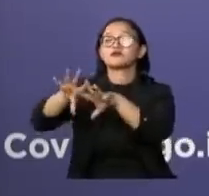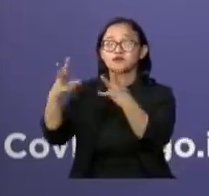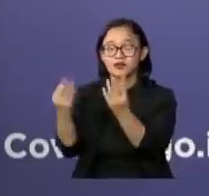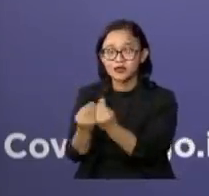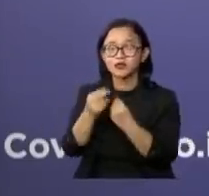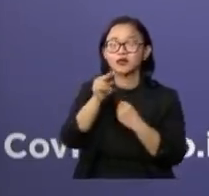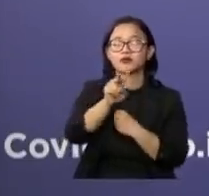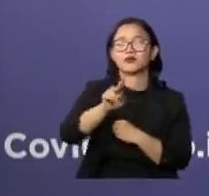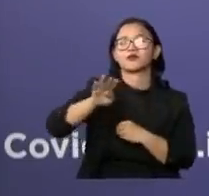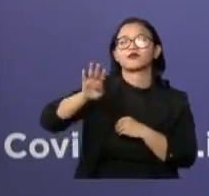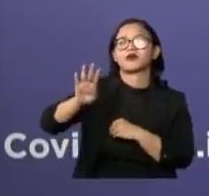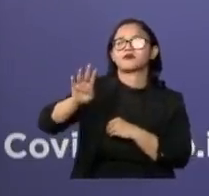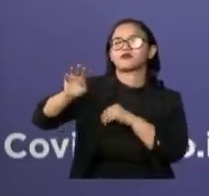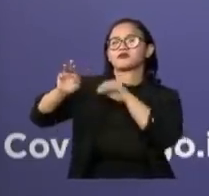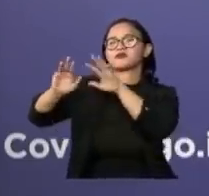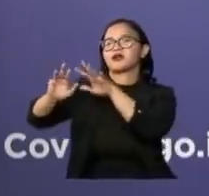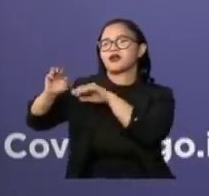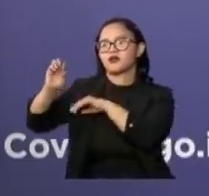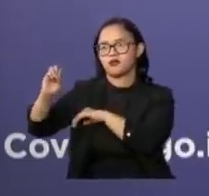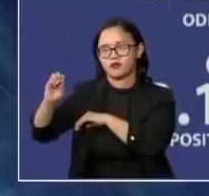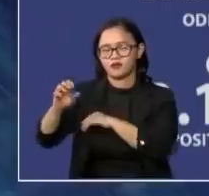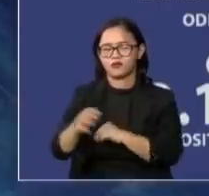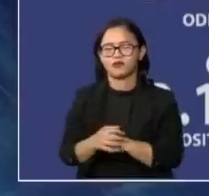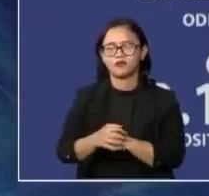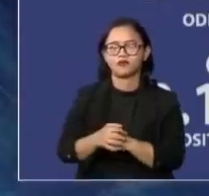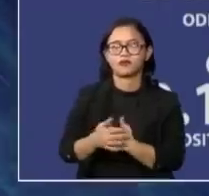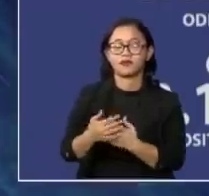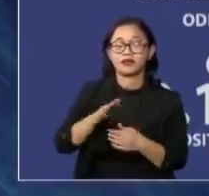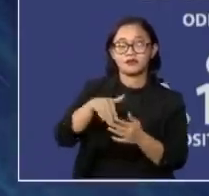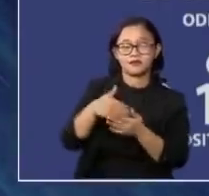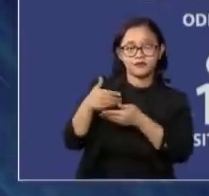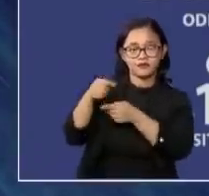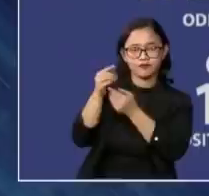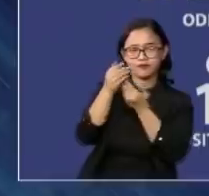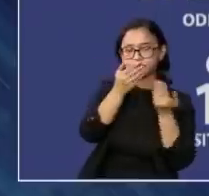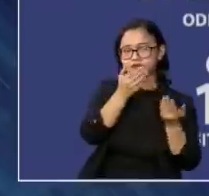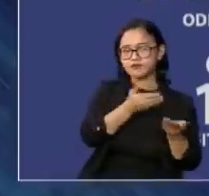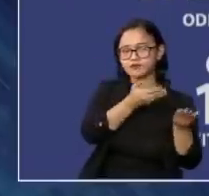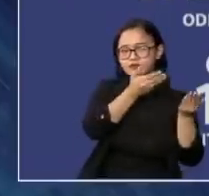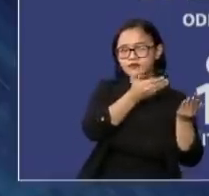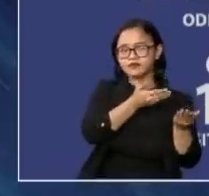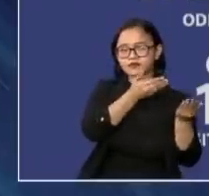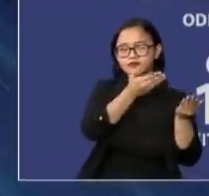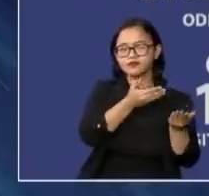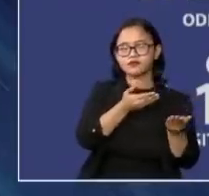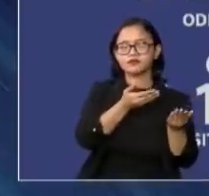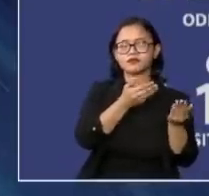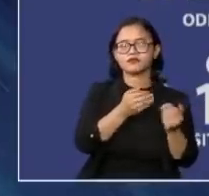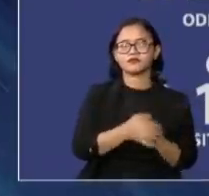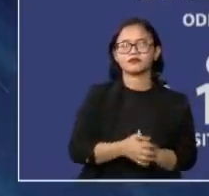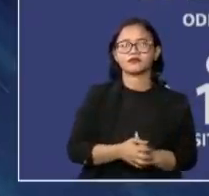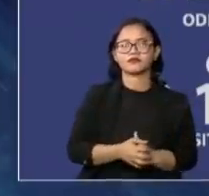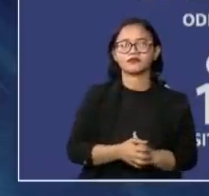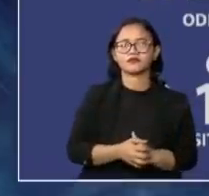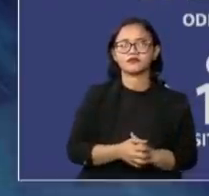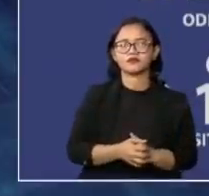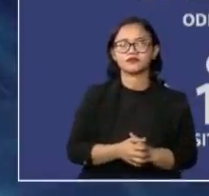20.449 orang. Meninggal 47 orang sehingga totalnya jadi